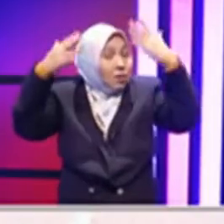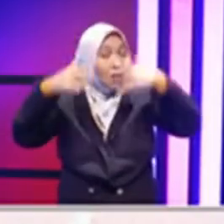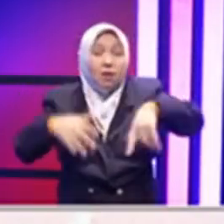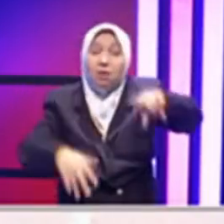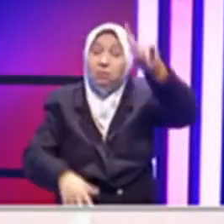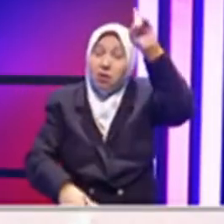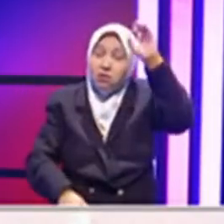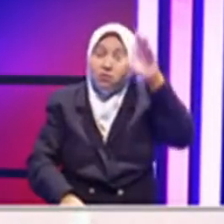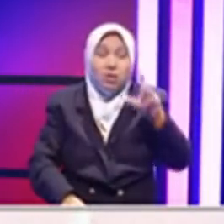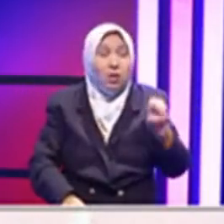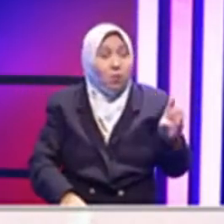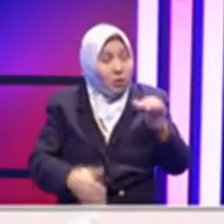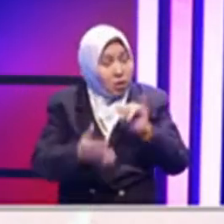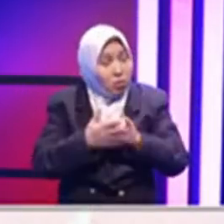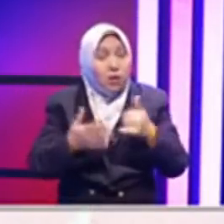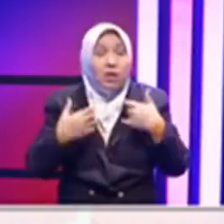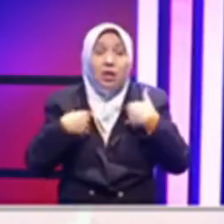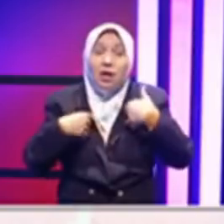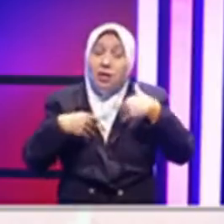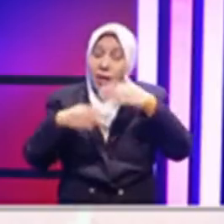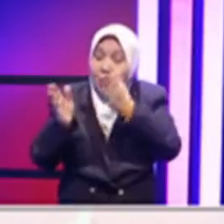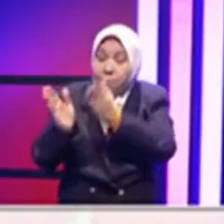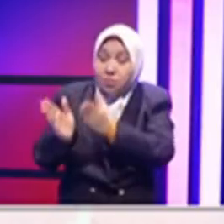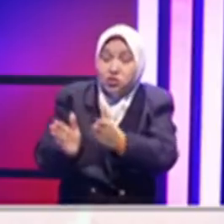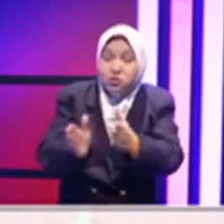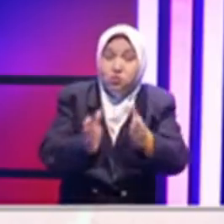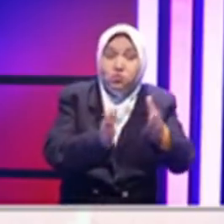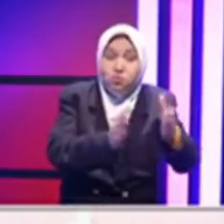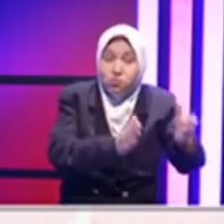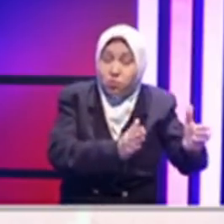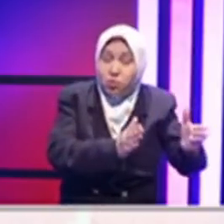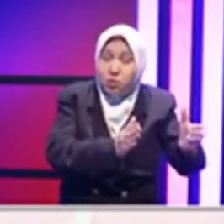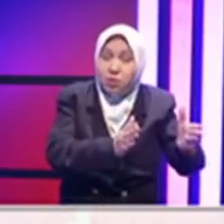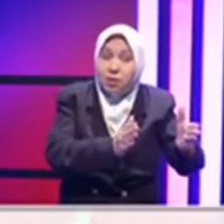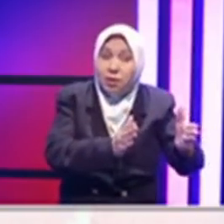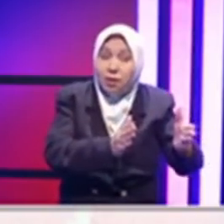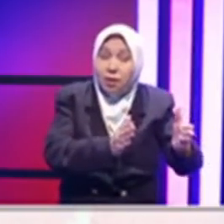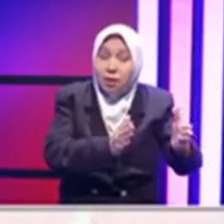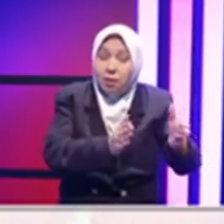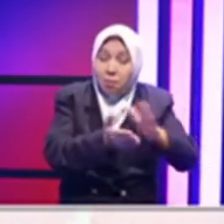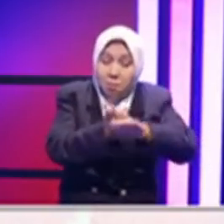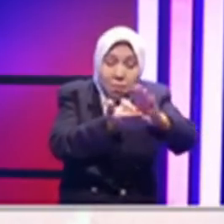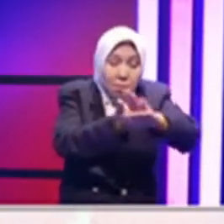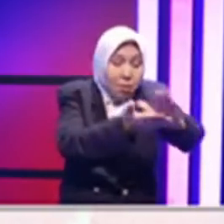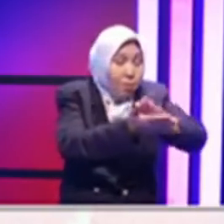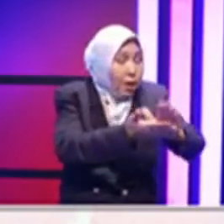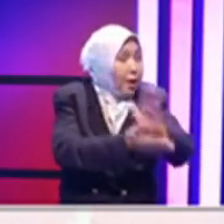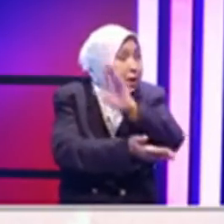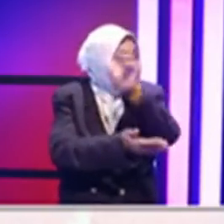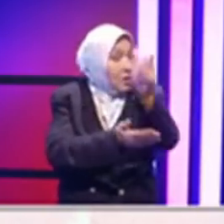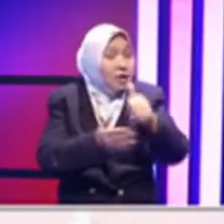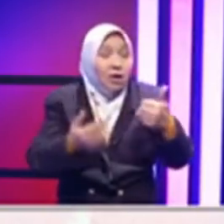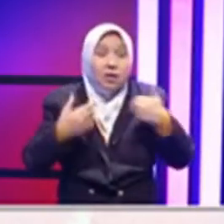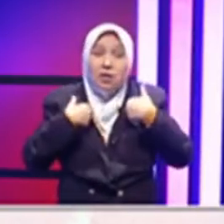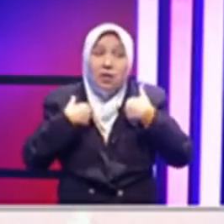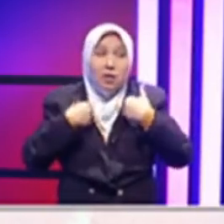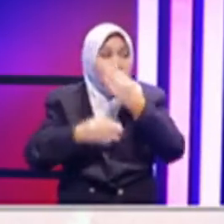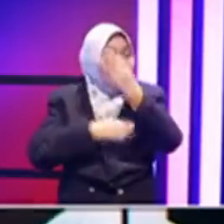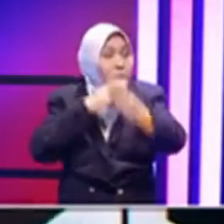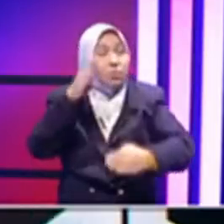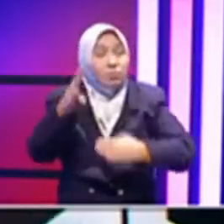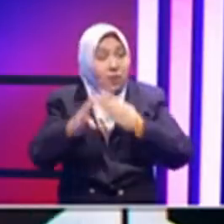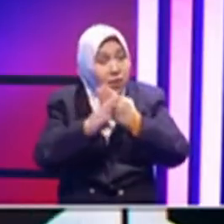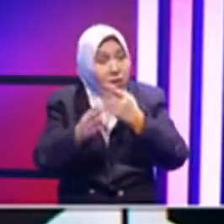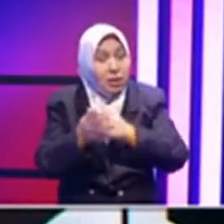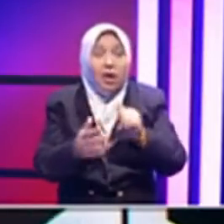Subhanahu Wa Taala itu adalah dalam menyusun, dalam merapikan apa sahaja yang ada di atas muka bumi